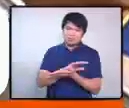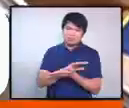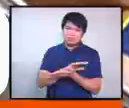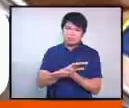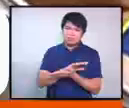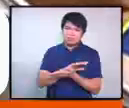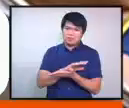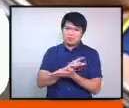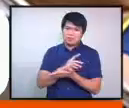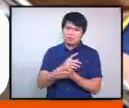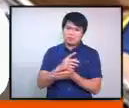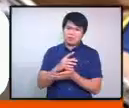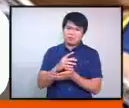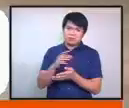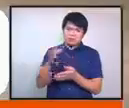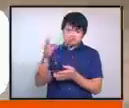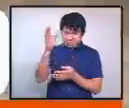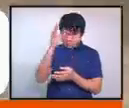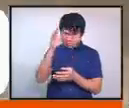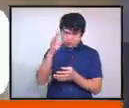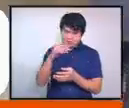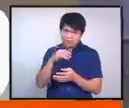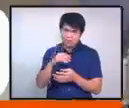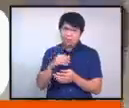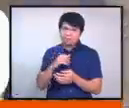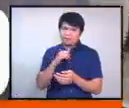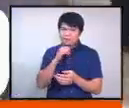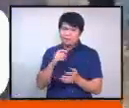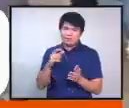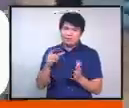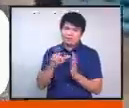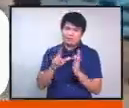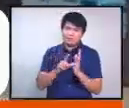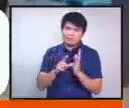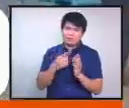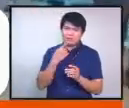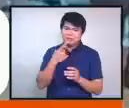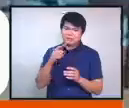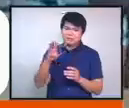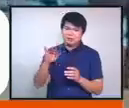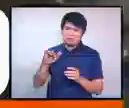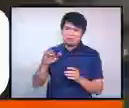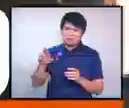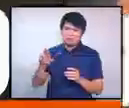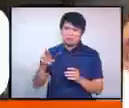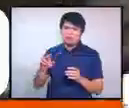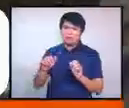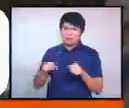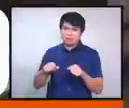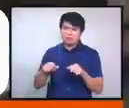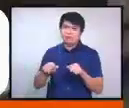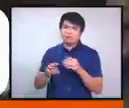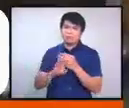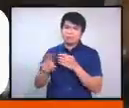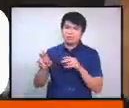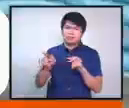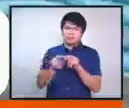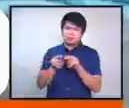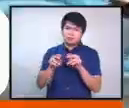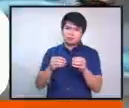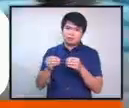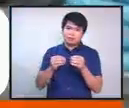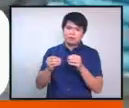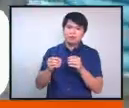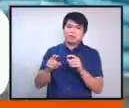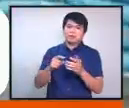we will consider it as smuggled. Sabi ng BIR, pwedeng makabalik sa normal na operasyon ang mga warehouse kapag nakapagbayad na